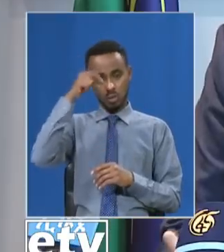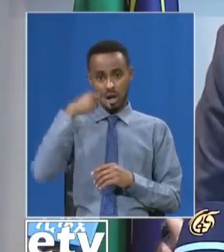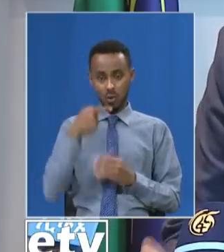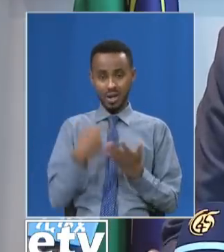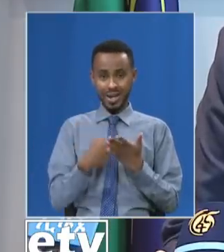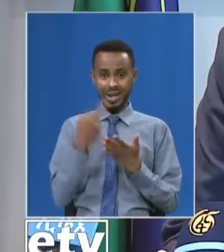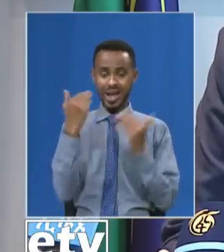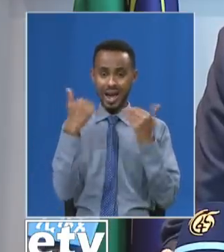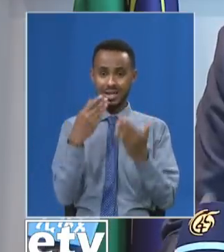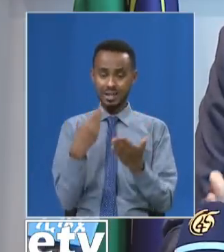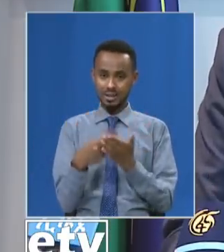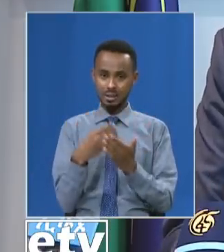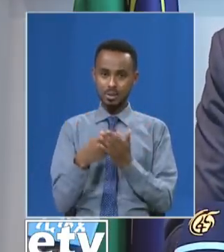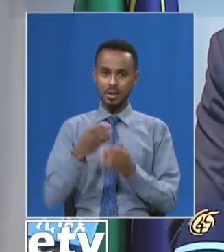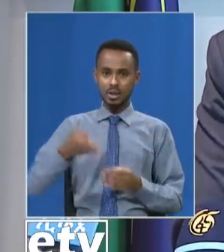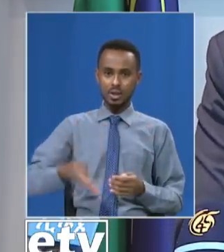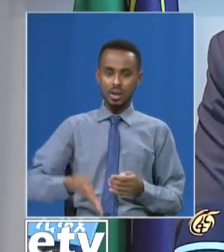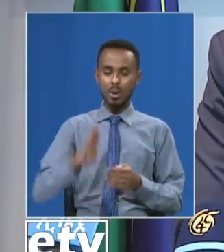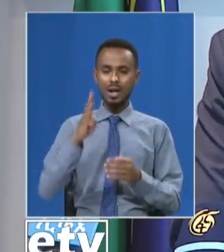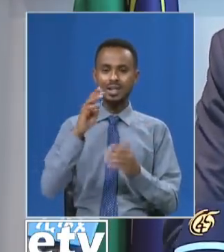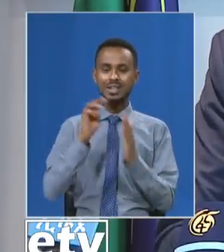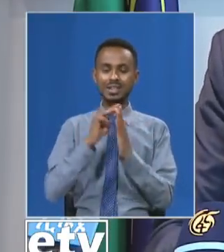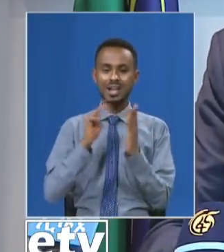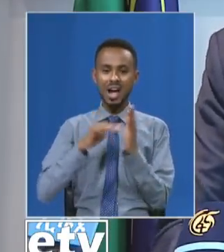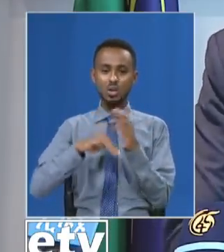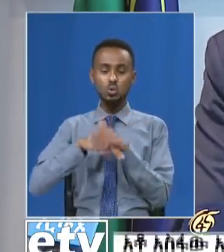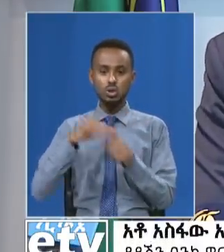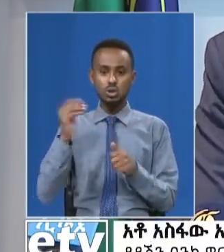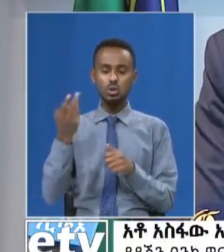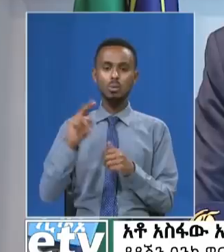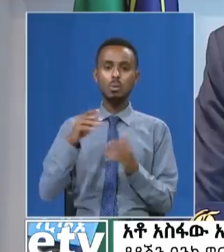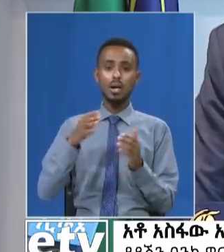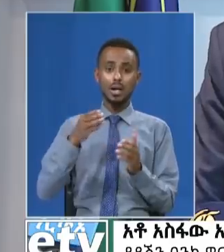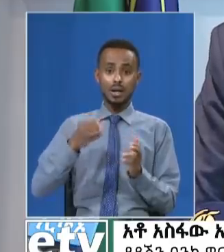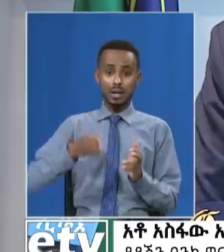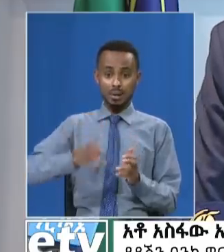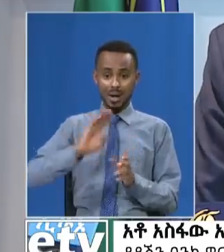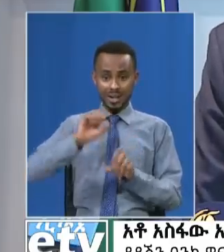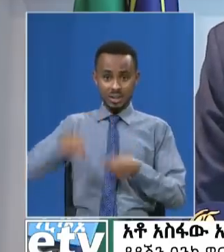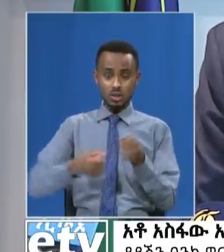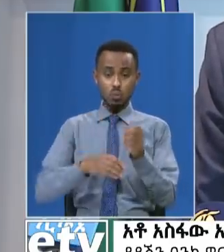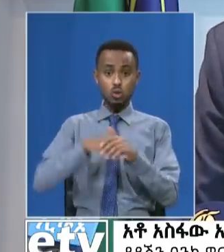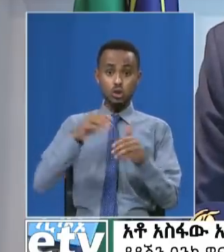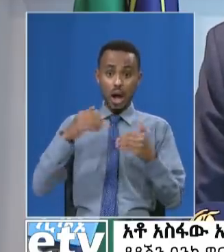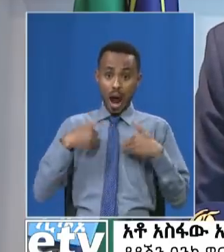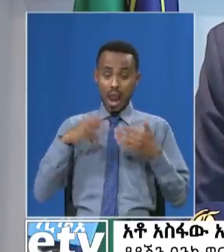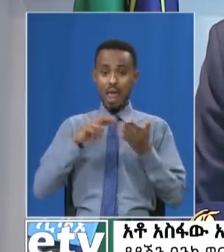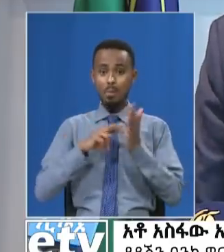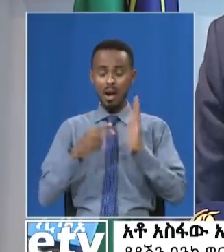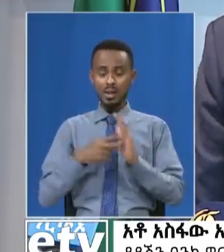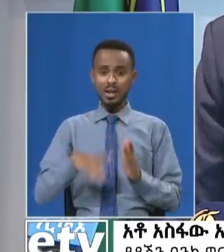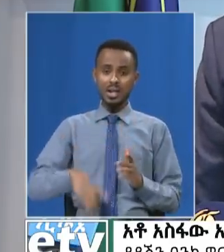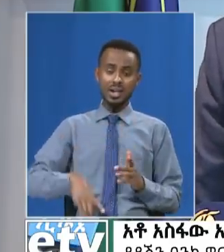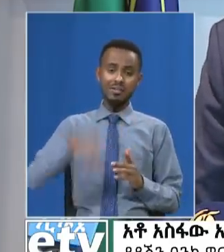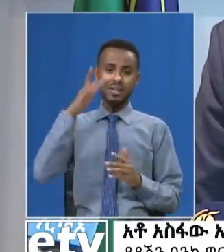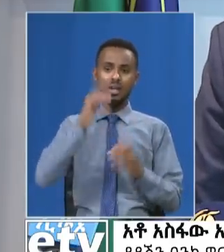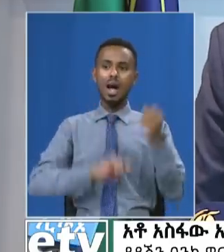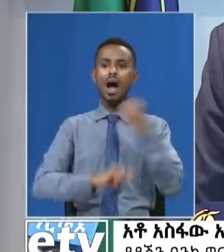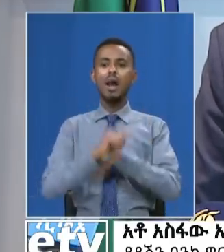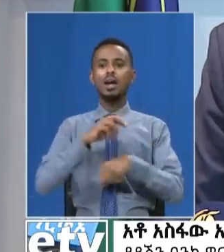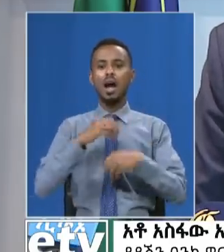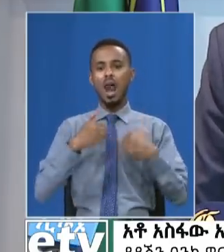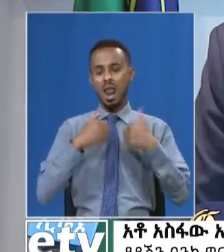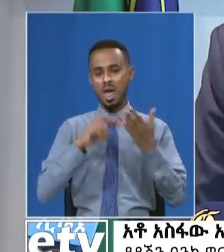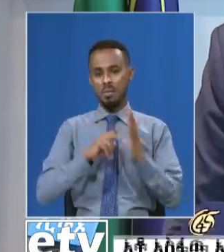ይህን ያክል ገንዘብ ከባንክ ስርዓት ውጪ ወይም ደግሞ ከባንክ ሲስተም ውጪ አለ ማለት ከፍተኛ አደጋ አለ ማለት